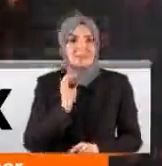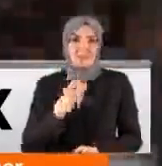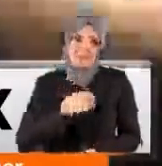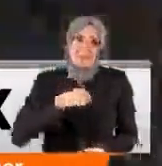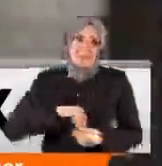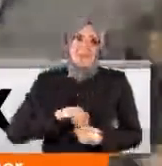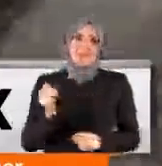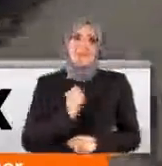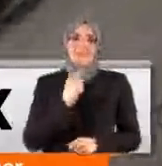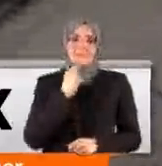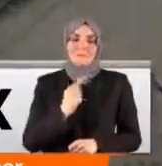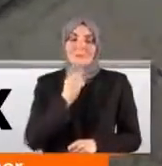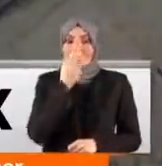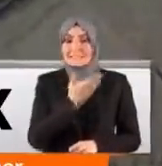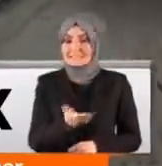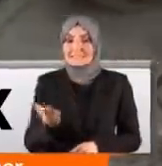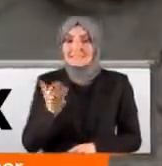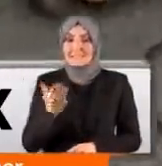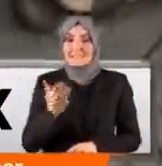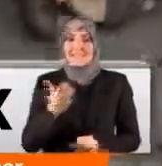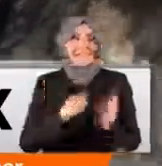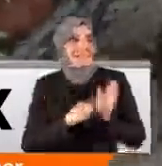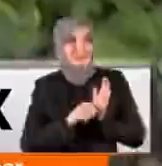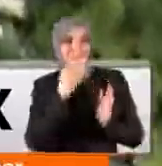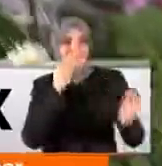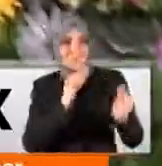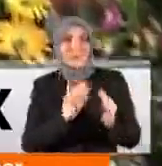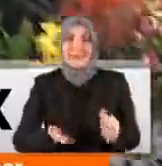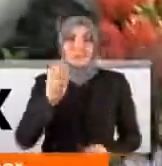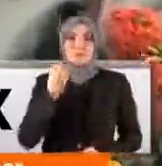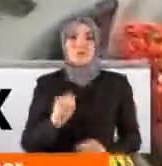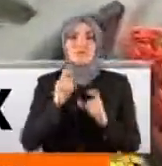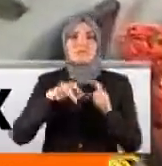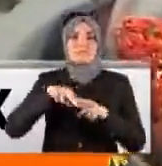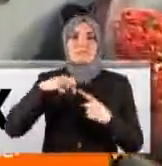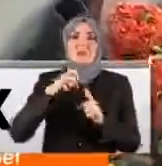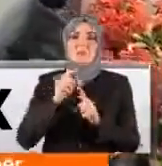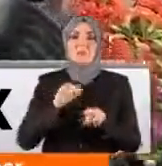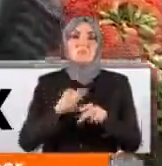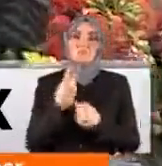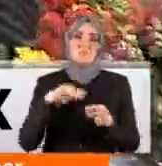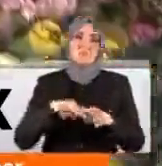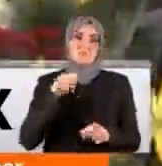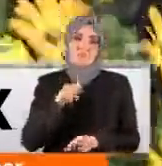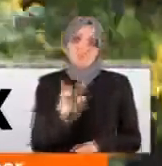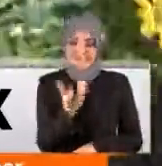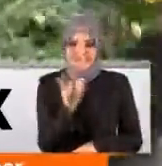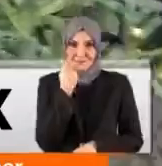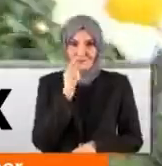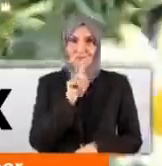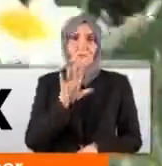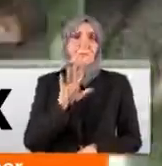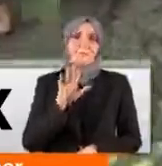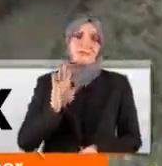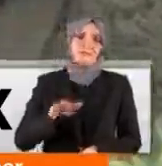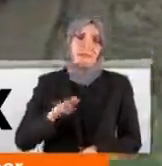içinin güzel zamanında Sardunyalar şunlar bakın şöyle sağlık saksıda 15 lira Fatiha